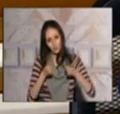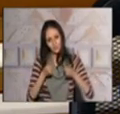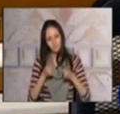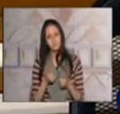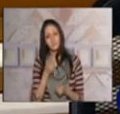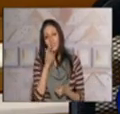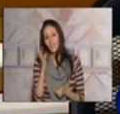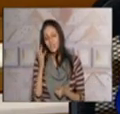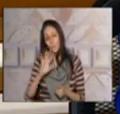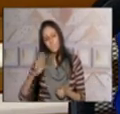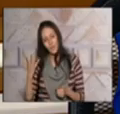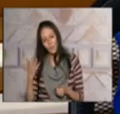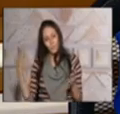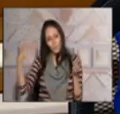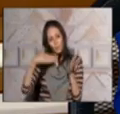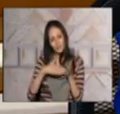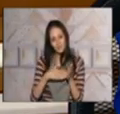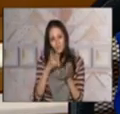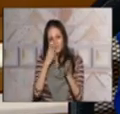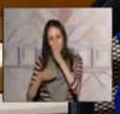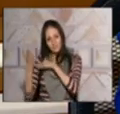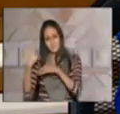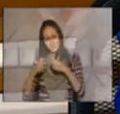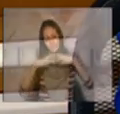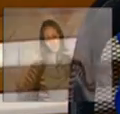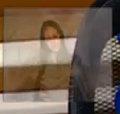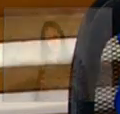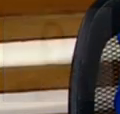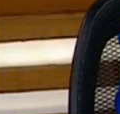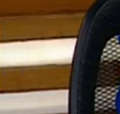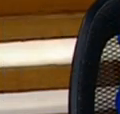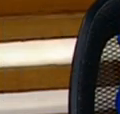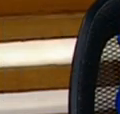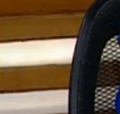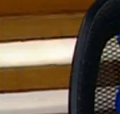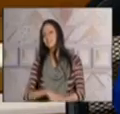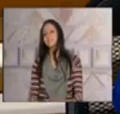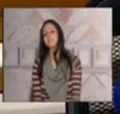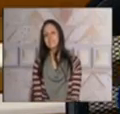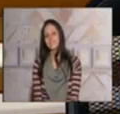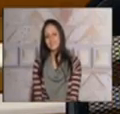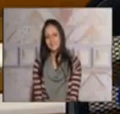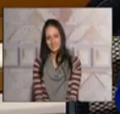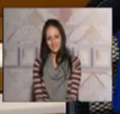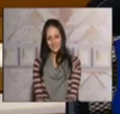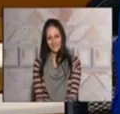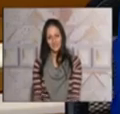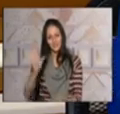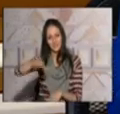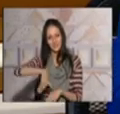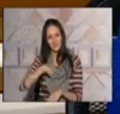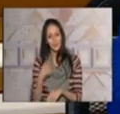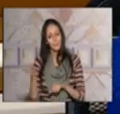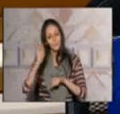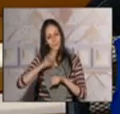موظف قديم. تعالوا نطلع نشوف فاصل وارجعوا لنا مره تانية مصر بيحصل فيها ايه النهارده. رجعنا لكم مرة